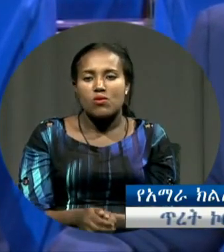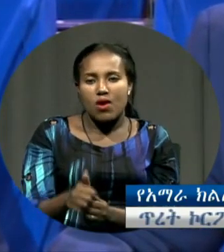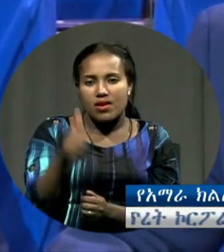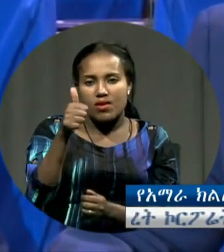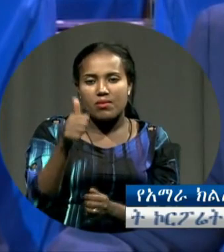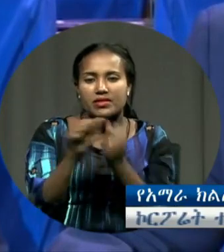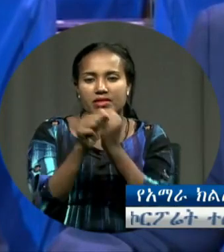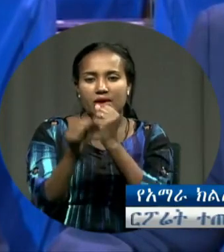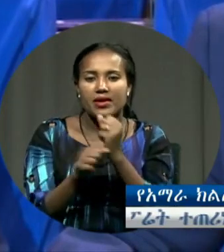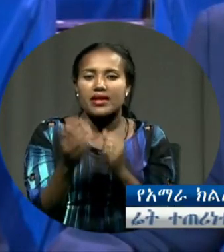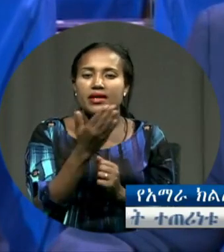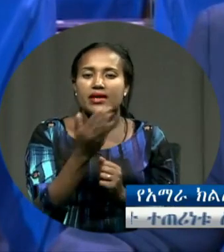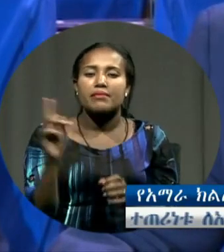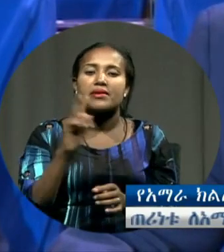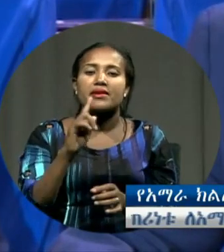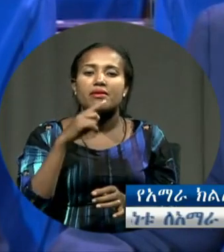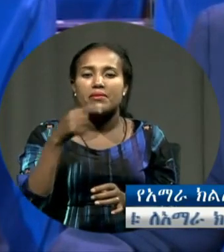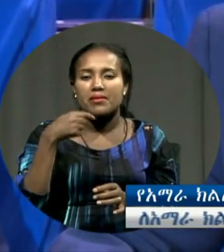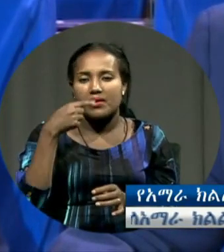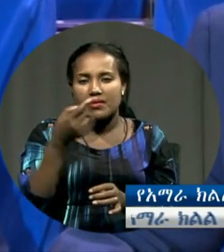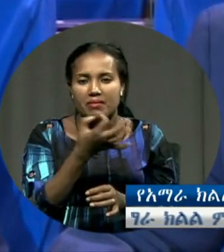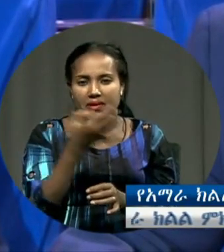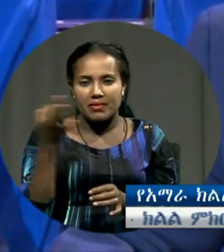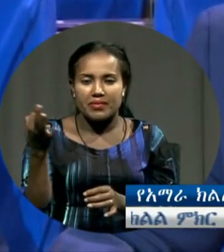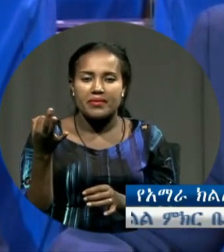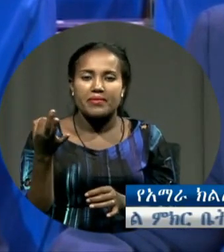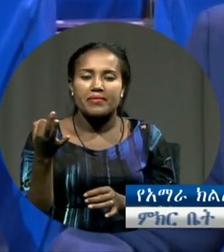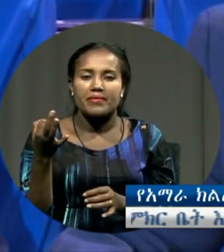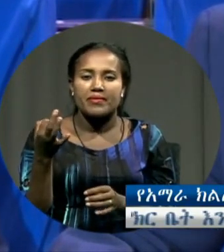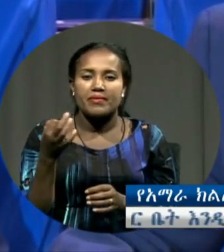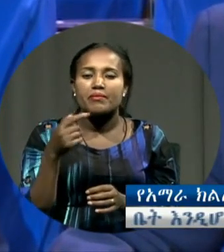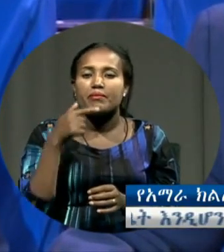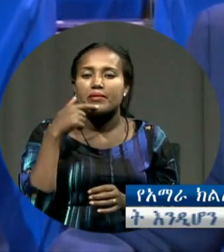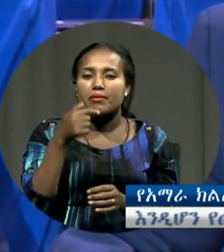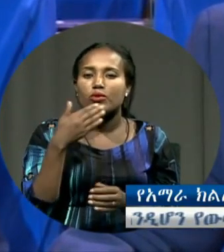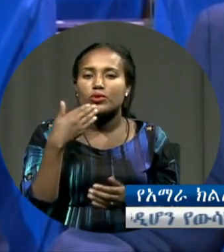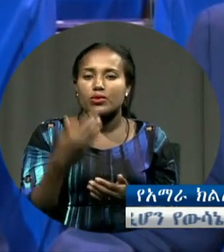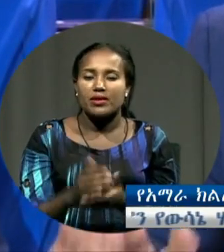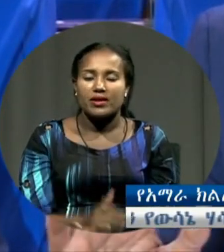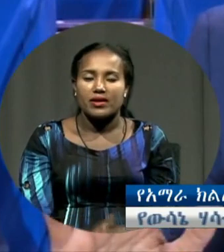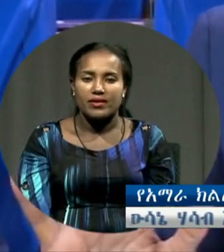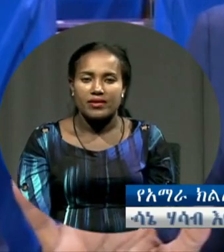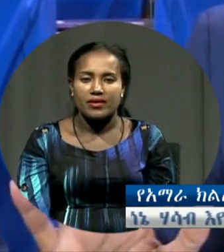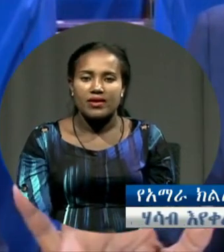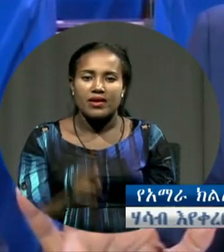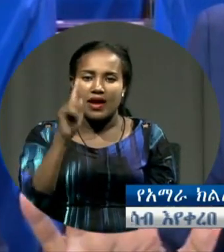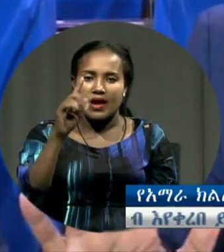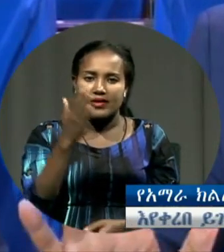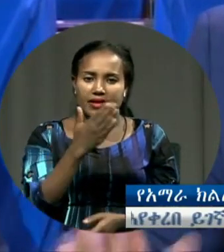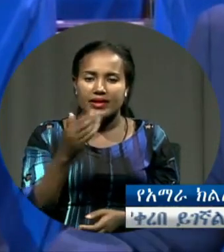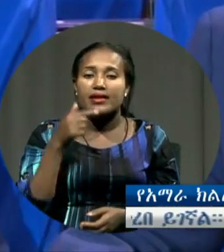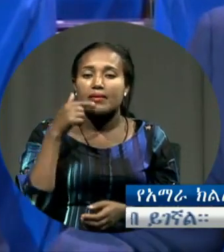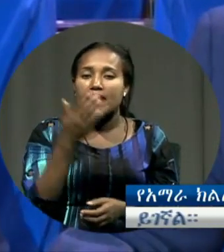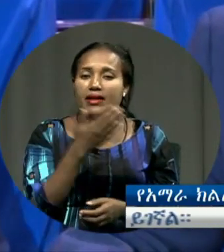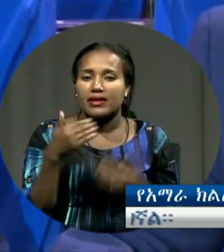ዋናው መሰረታዊ ነገር ምንድን ነው የሚለው ነገር በደንብ ቢነሳ ጥሩ ነው የሚል ነገር አለ። አንድ ነገር የተነሳ ነገር